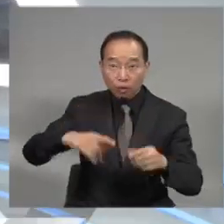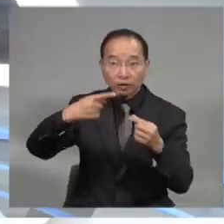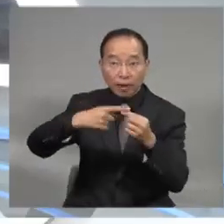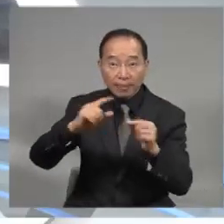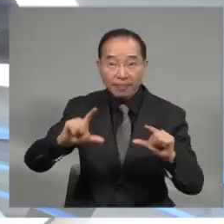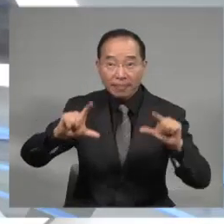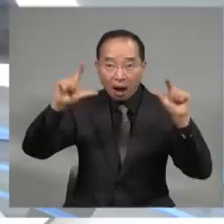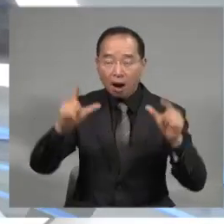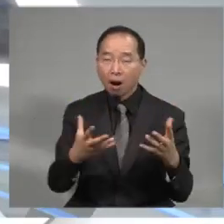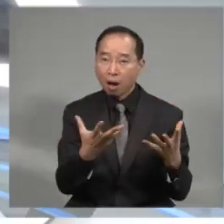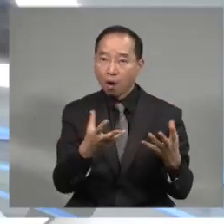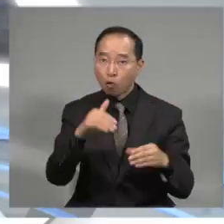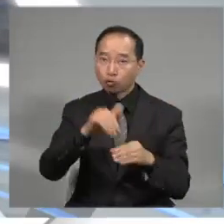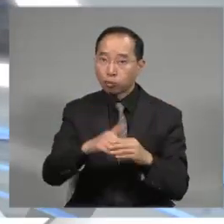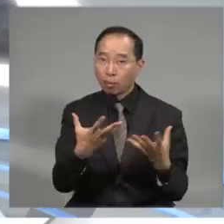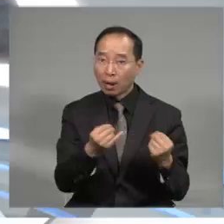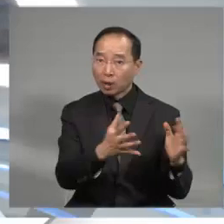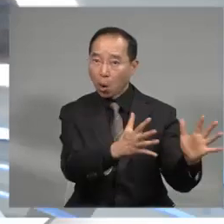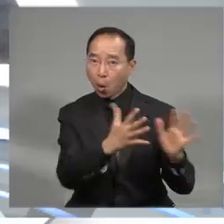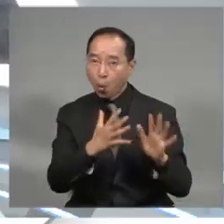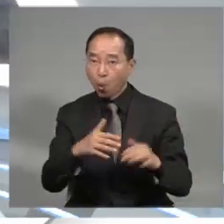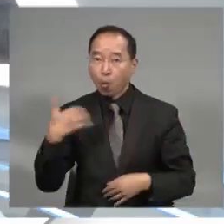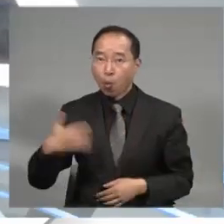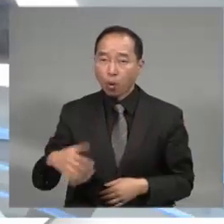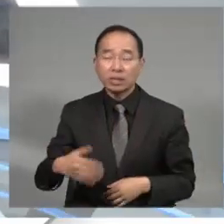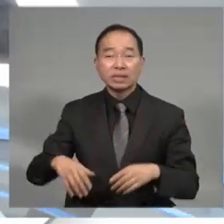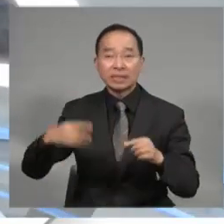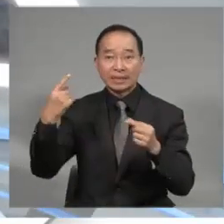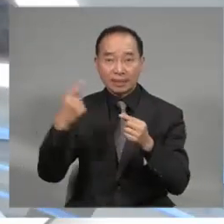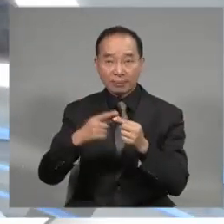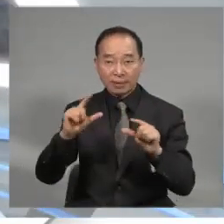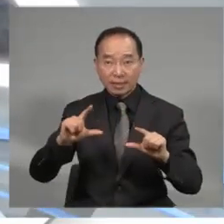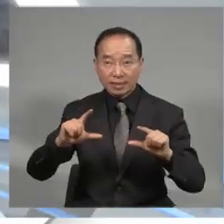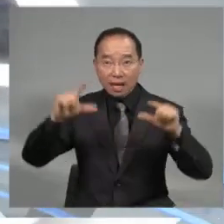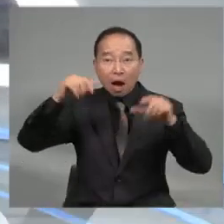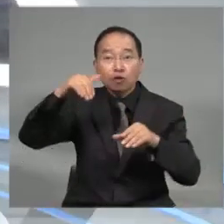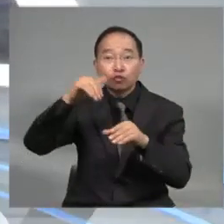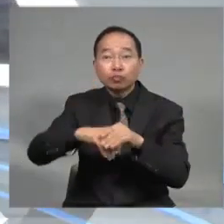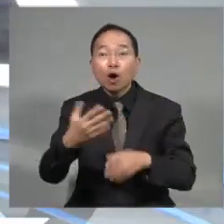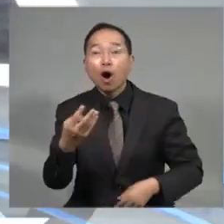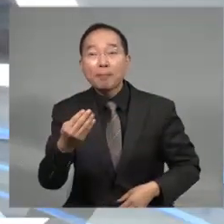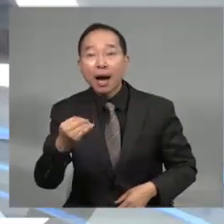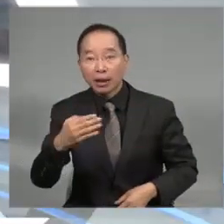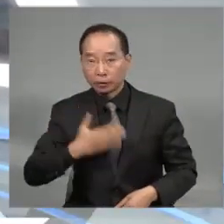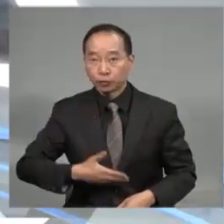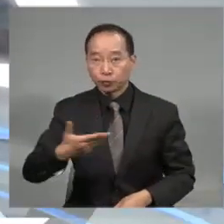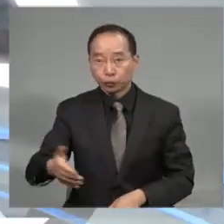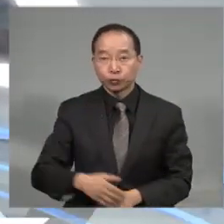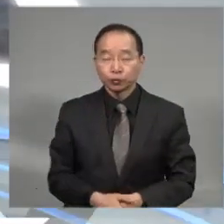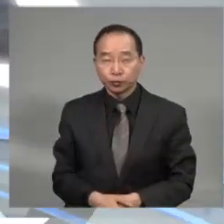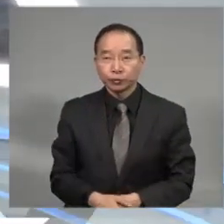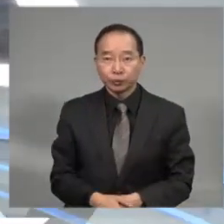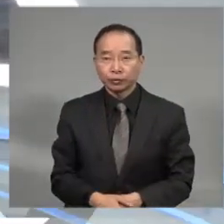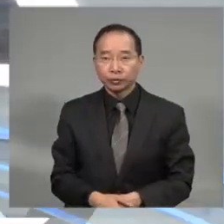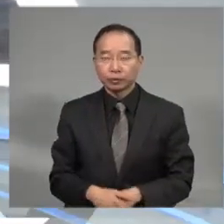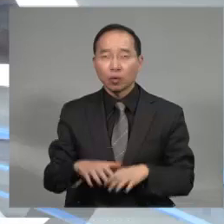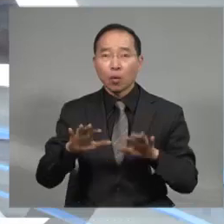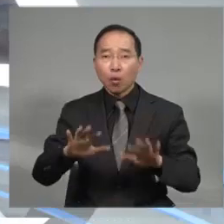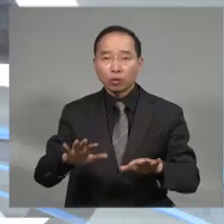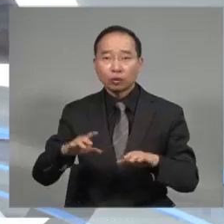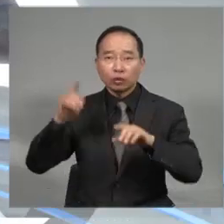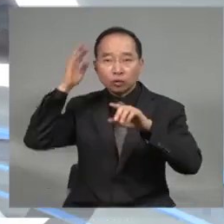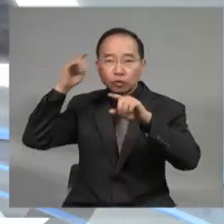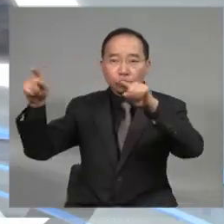행사해 주셨는데요. 사전투표 1일차 사전투표율을 전해드리겠습니다. 사전투표 1일차였던 오늘